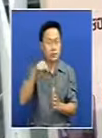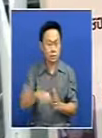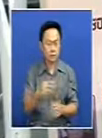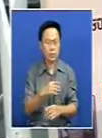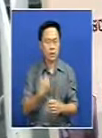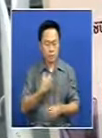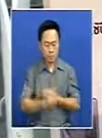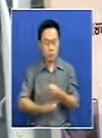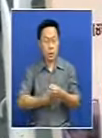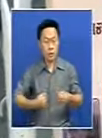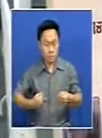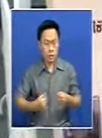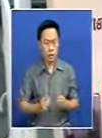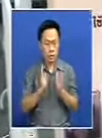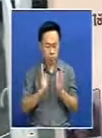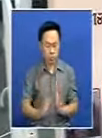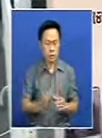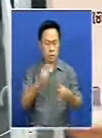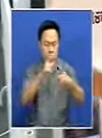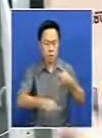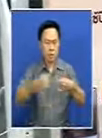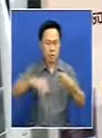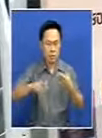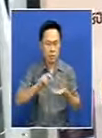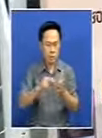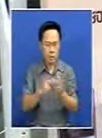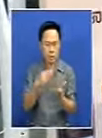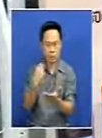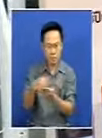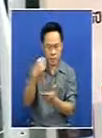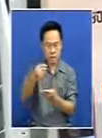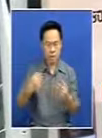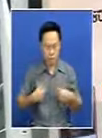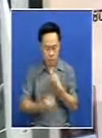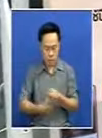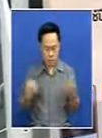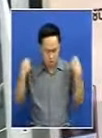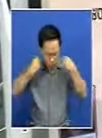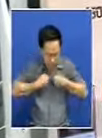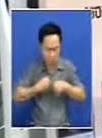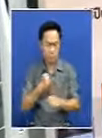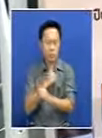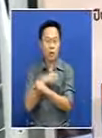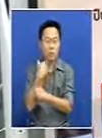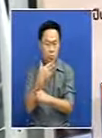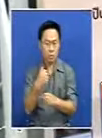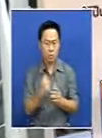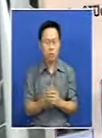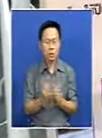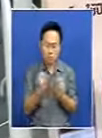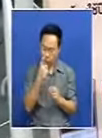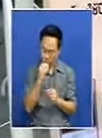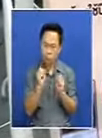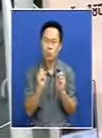ราเป็นงานผ้าขาวม้าถ้าสมมติเขาแต่งตัวมาไม่ดีเนี่ยเราก็ให้ไปซื้อผ้าขาวม้าแล้วก็มาคุมไหล่แล้วเขาก็ให้ความ